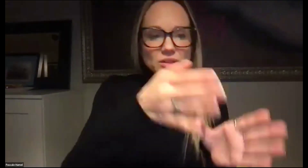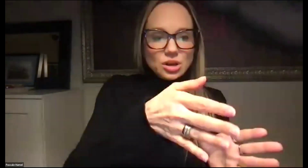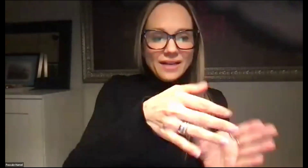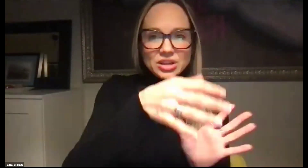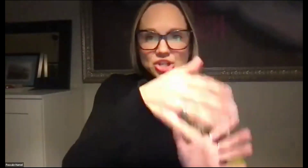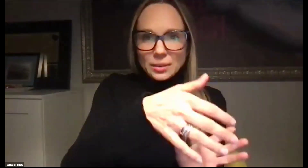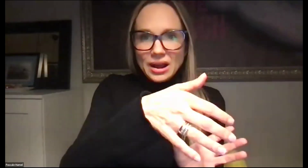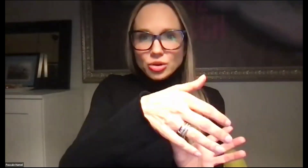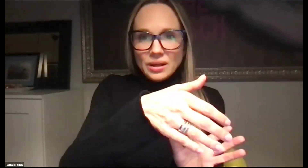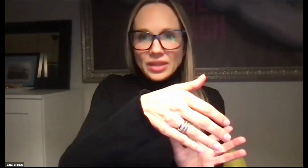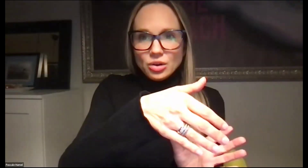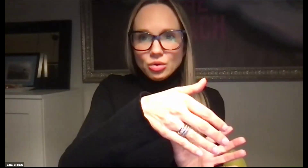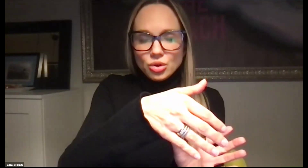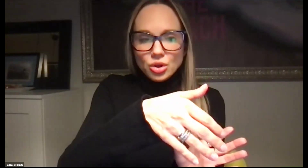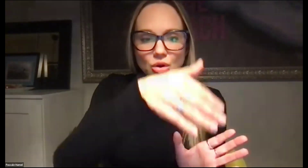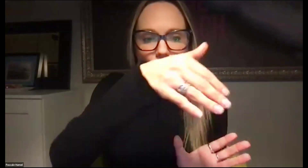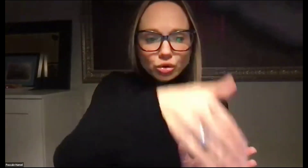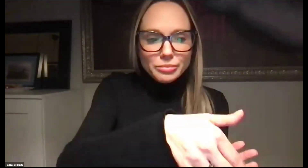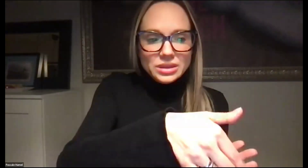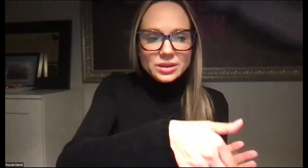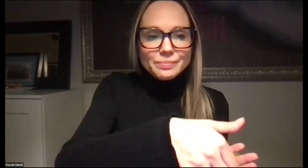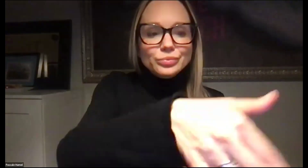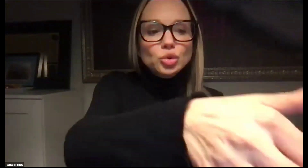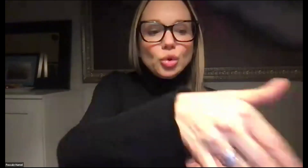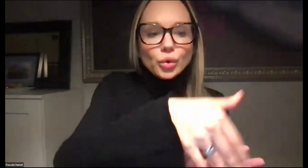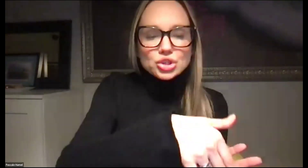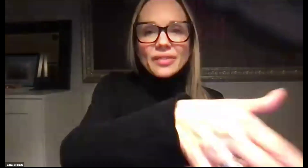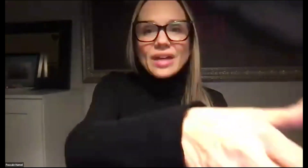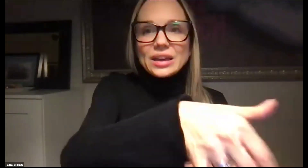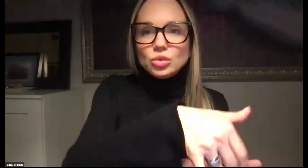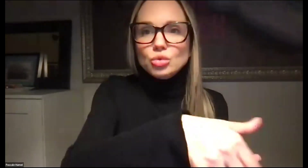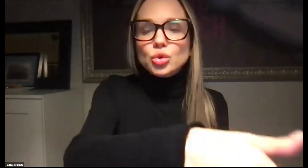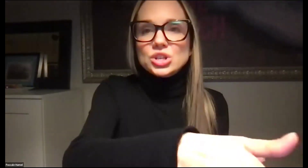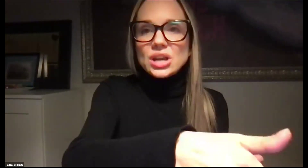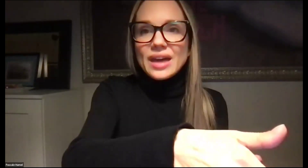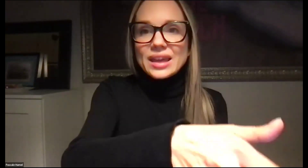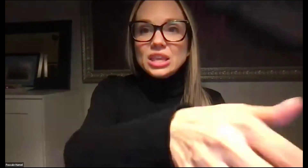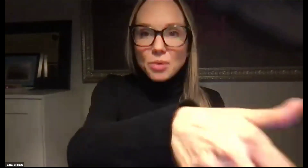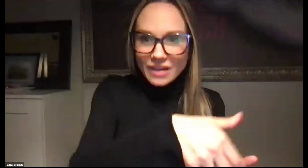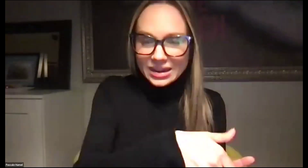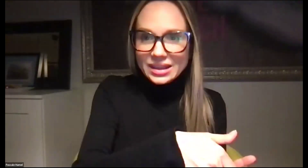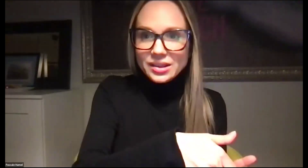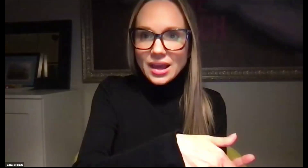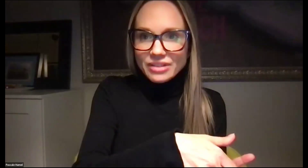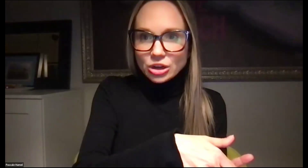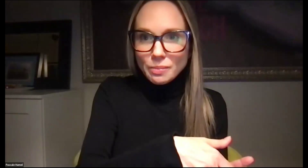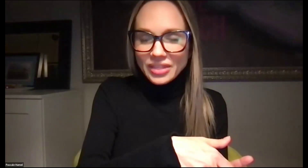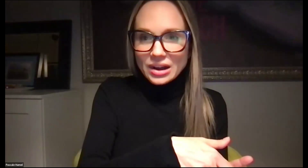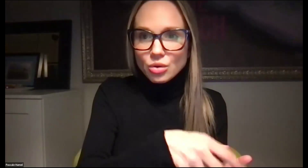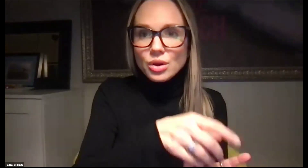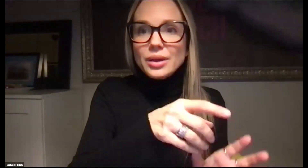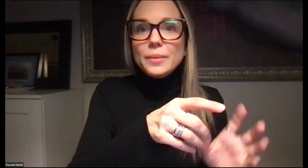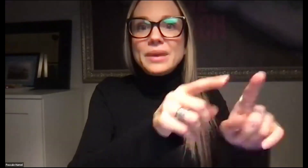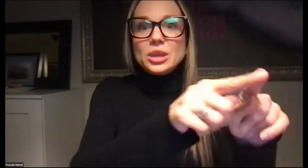Puis après ça, avec chaque paire de pantalons, on a mis 2 chandails, 2 ou 3 chandails qui peuvent aller avec